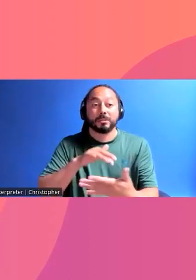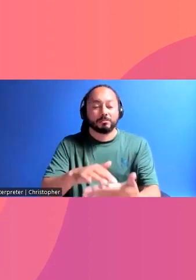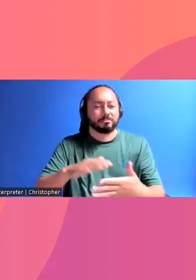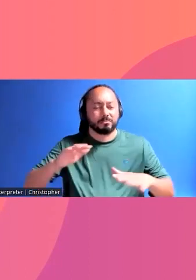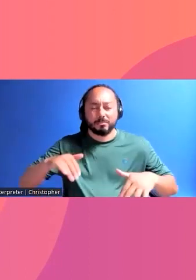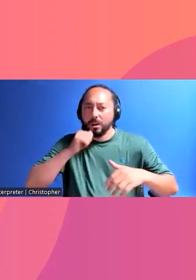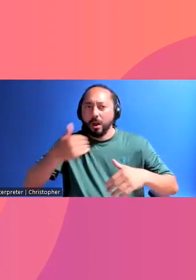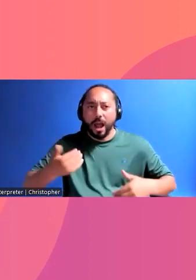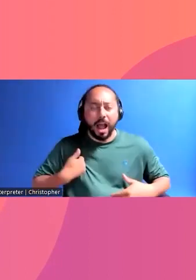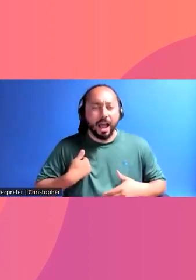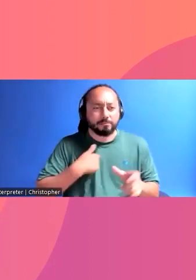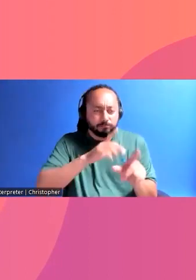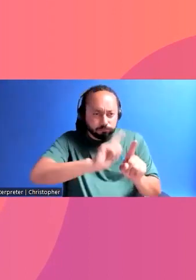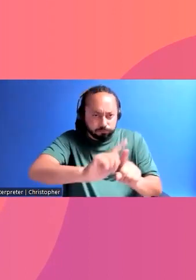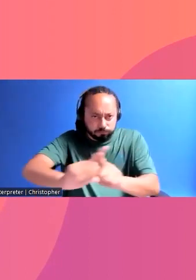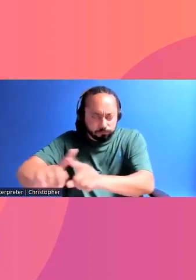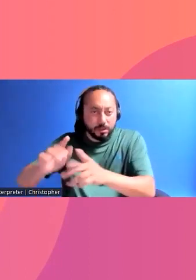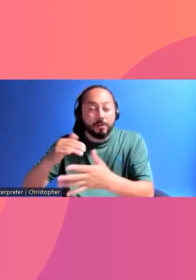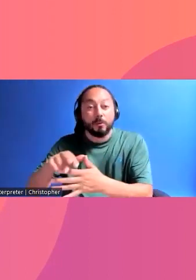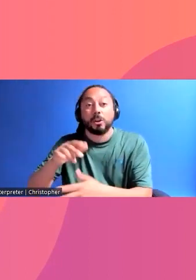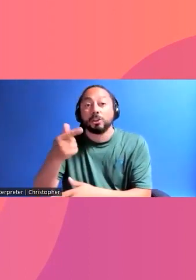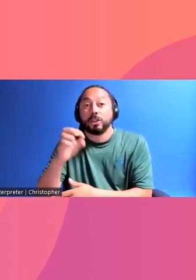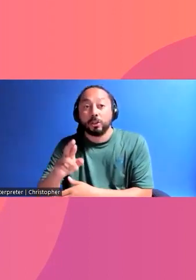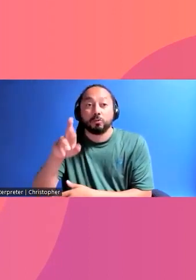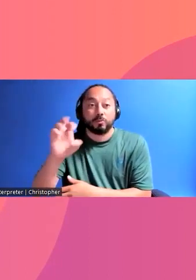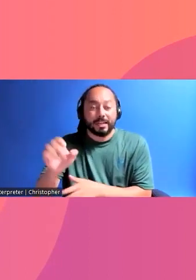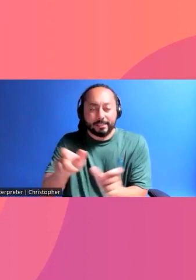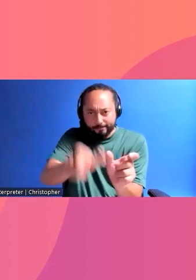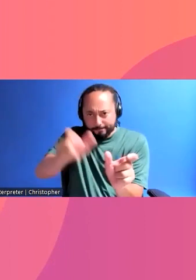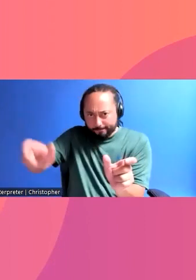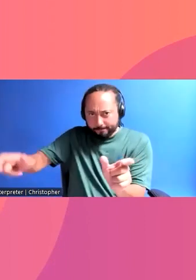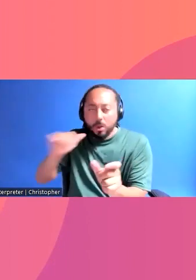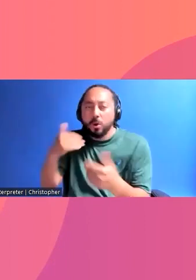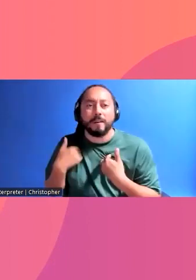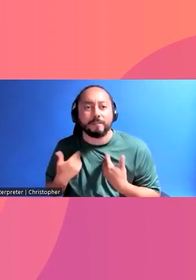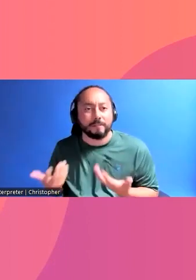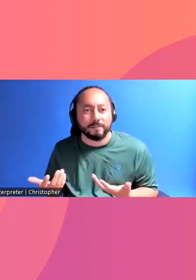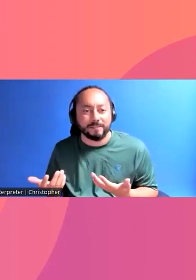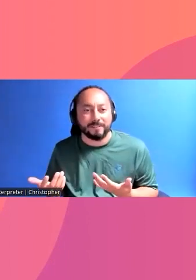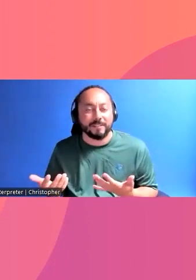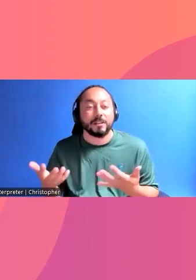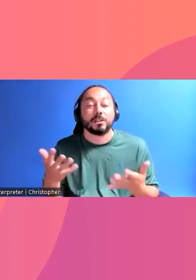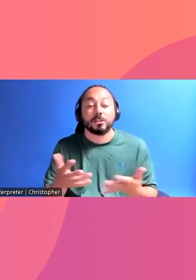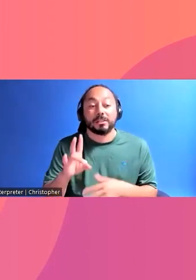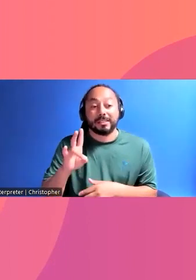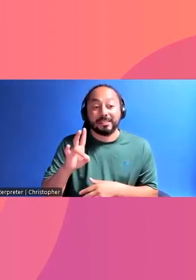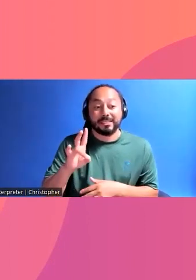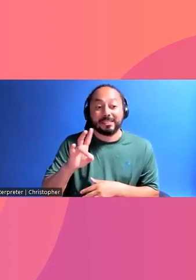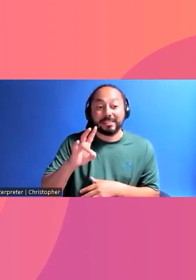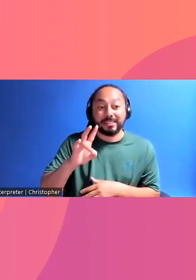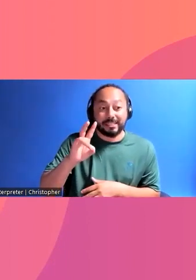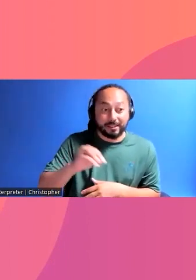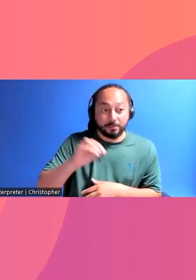études n'ont pas fait état des données sur la base de genre de la race.